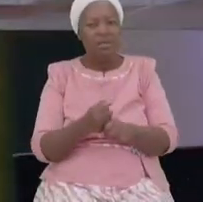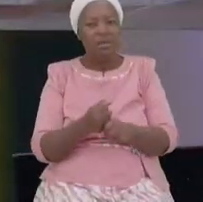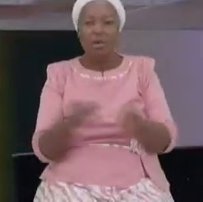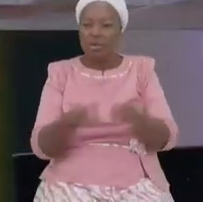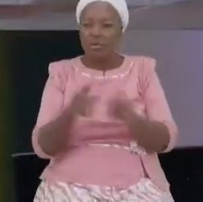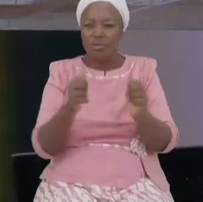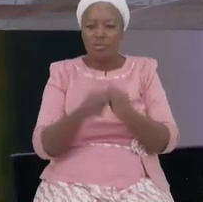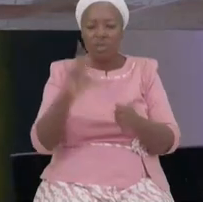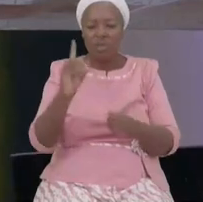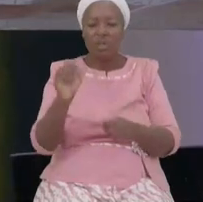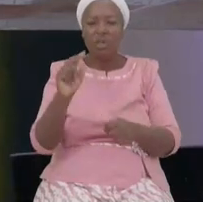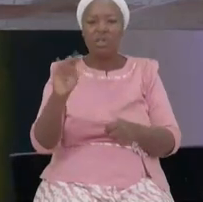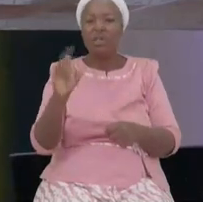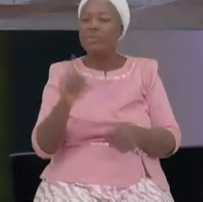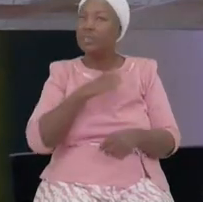D'un cœur pardonné,